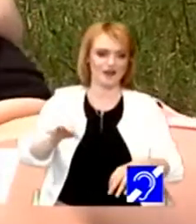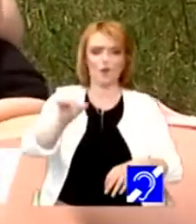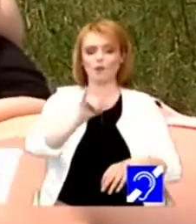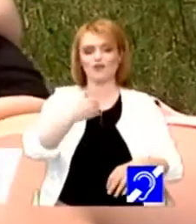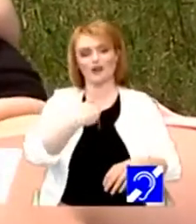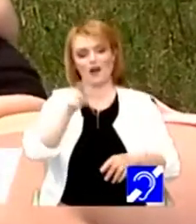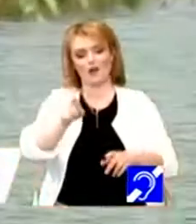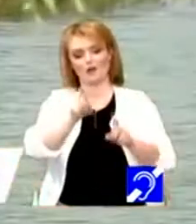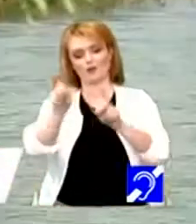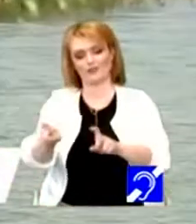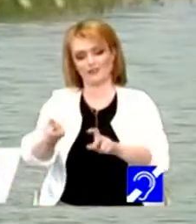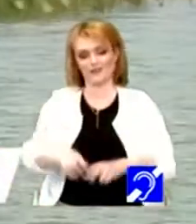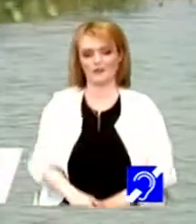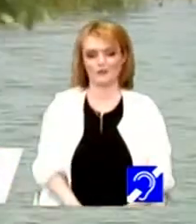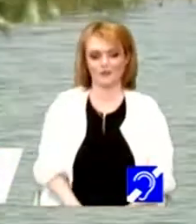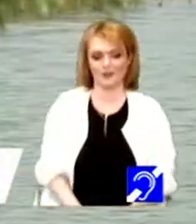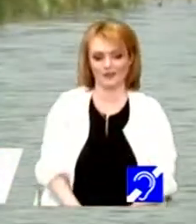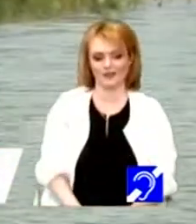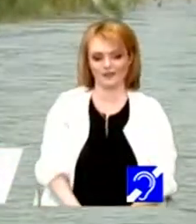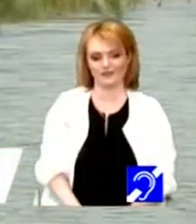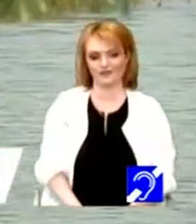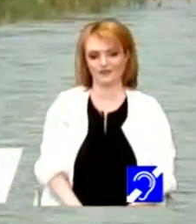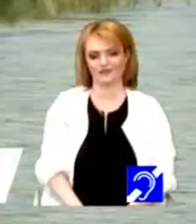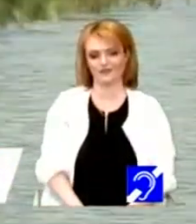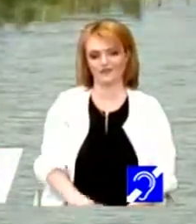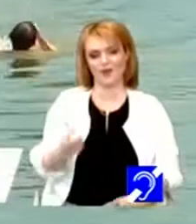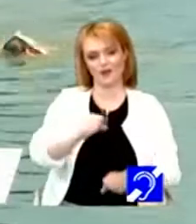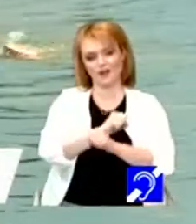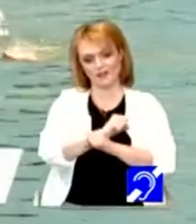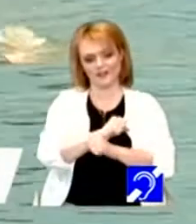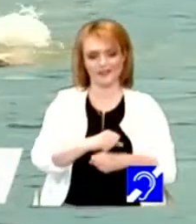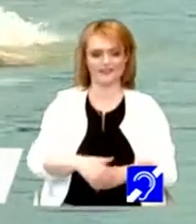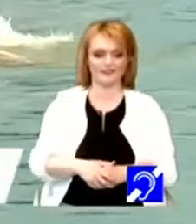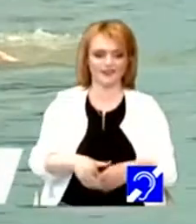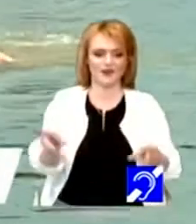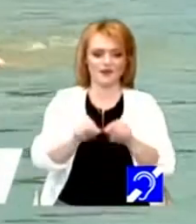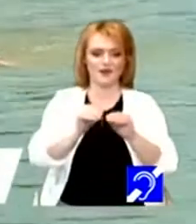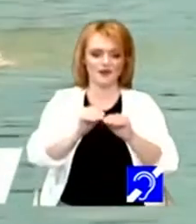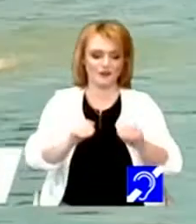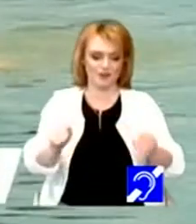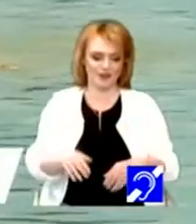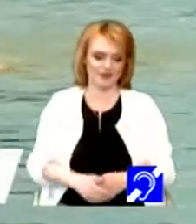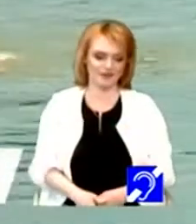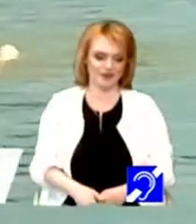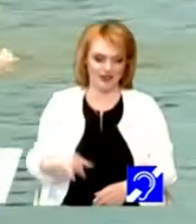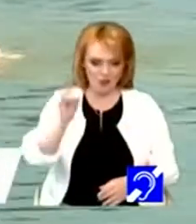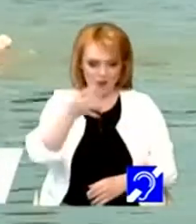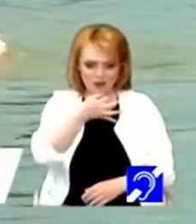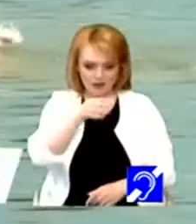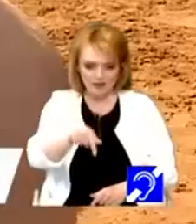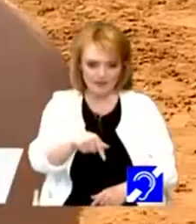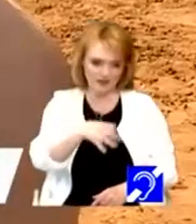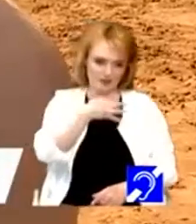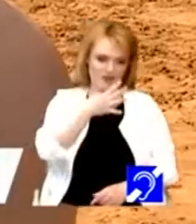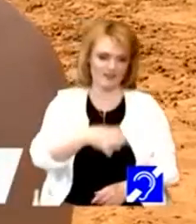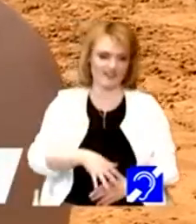acolo, stai. Odihnă o leacă de scaldare, copii și acasă. Copilul ce spune, îi place apă? Desigur, nu-l pot scoate